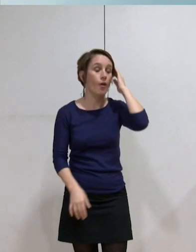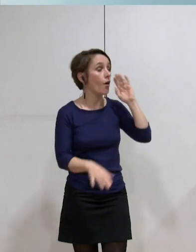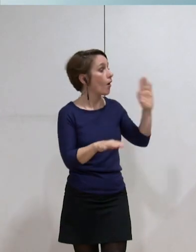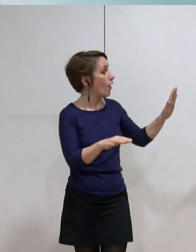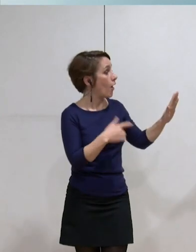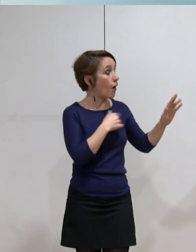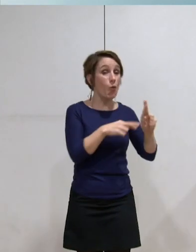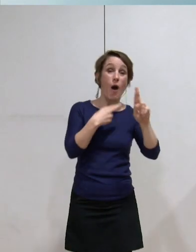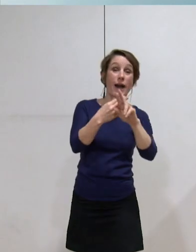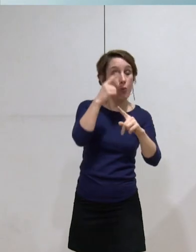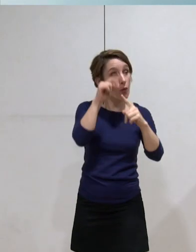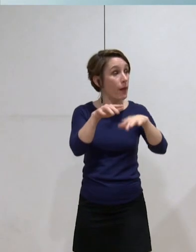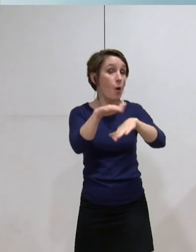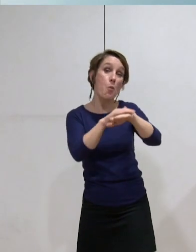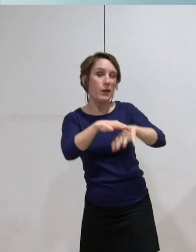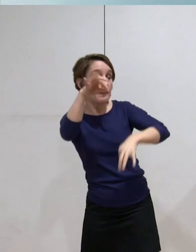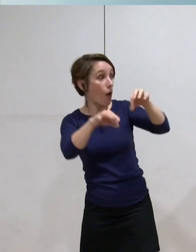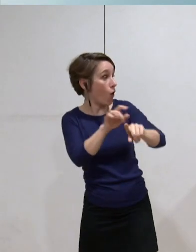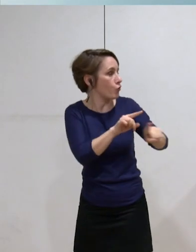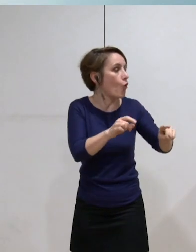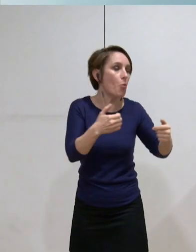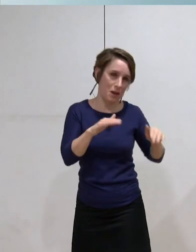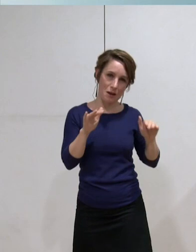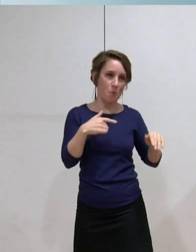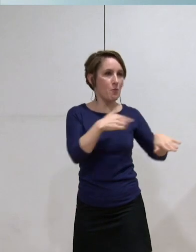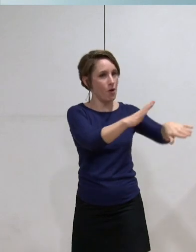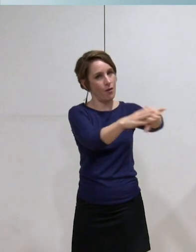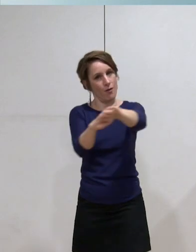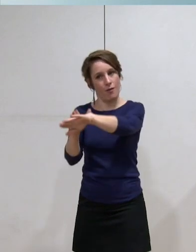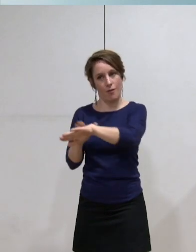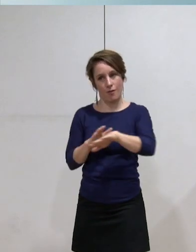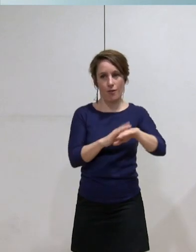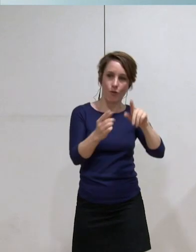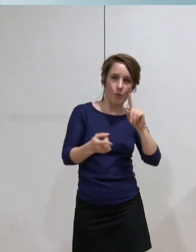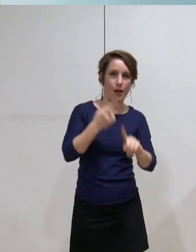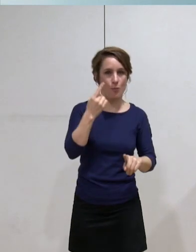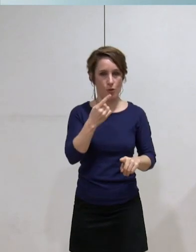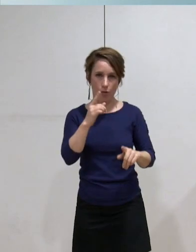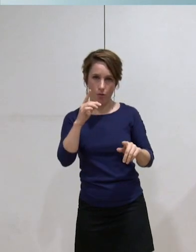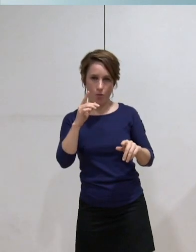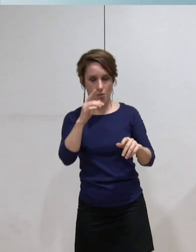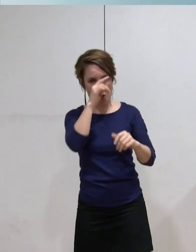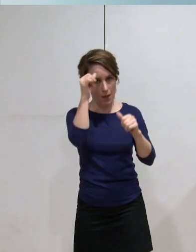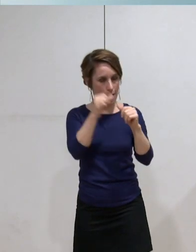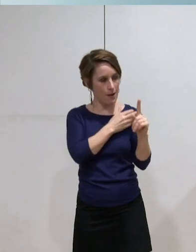politicienne je pense qu'il est quand même bon de rappeler deux trois éléments de ce